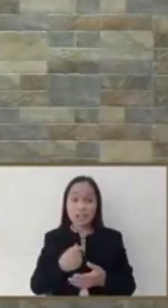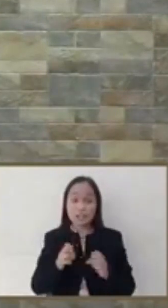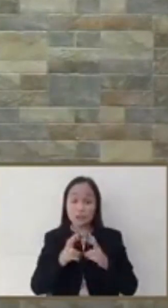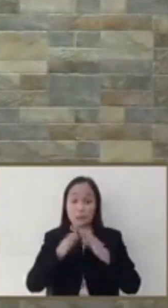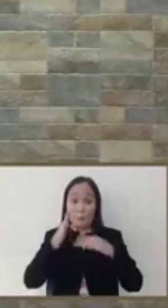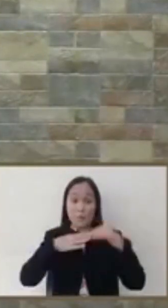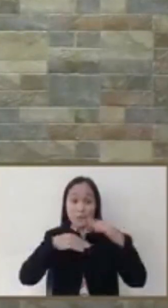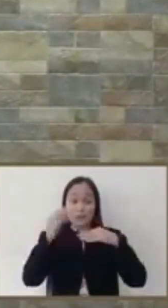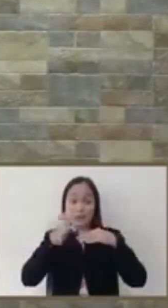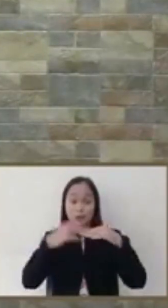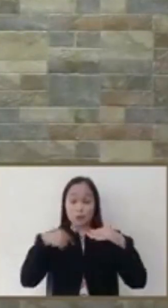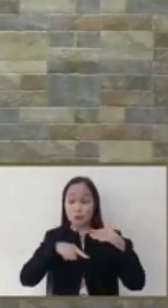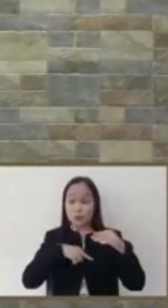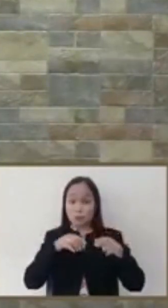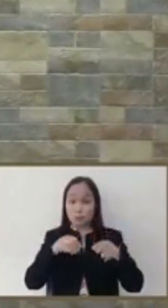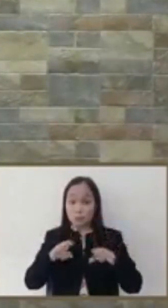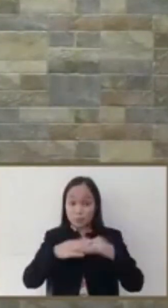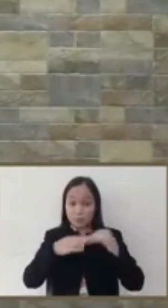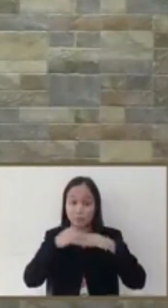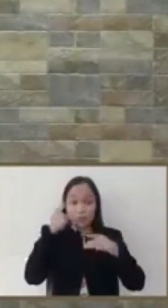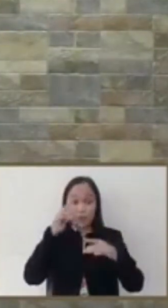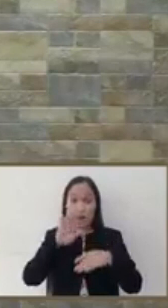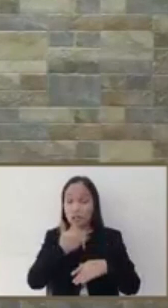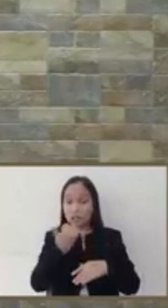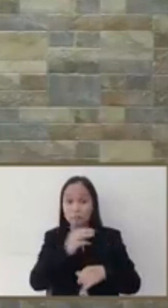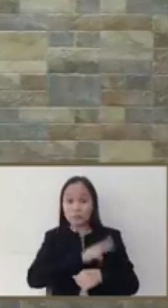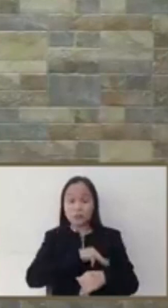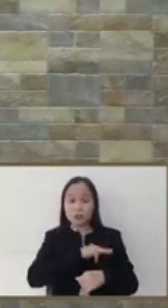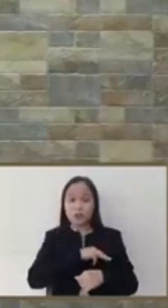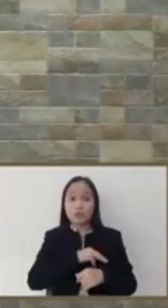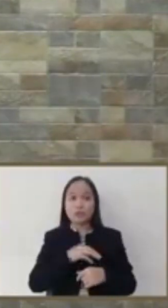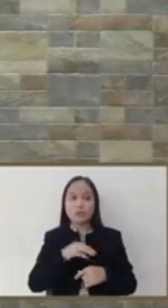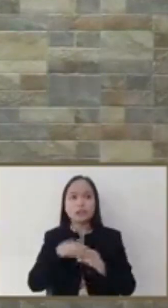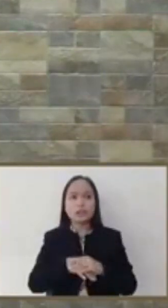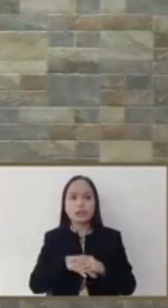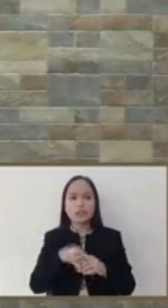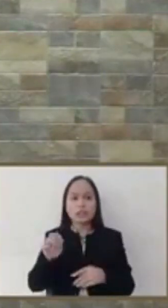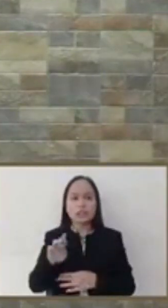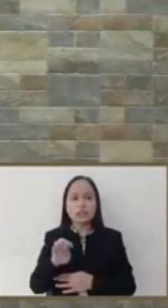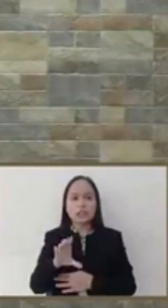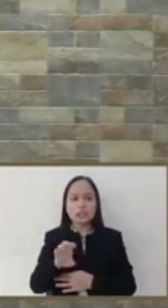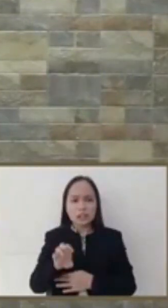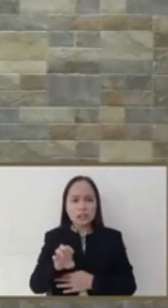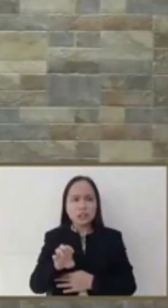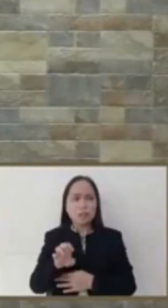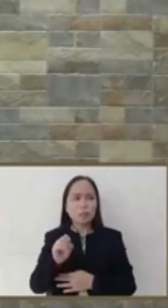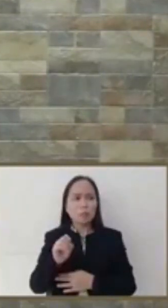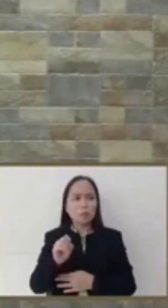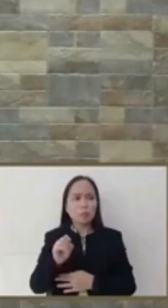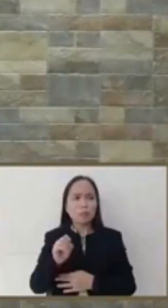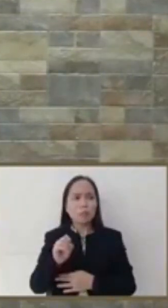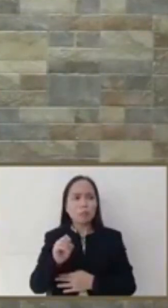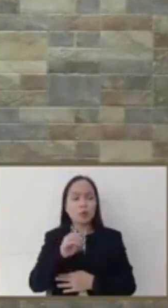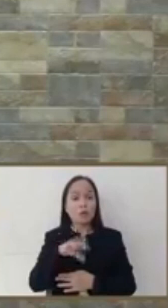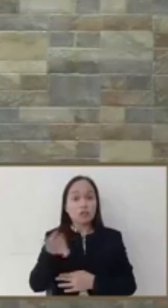na napapagawa po natin sa iba't ibang missions natin, doon ngayon sa 13, doon ngayon